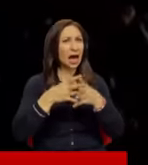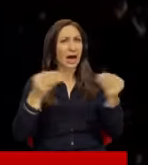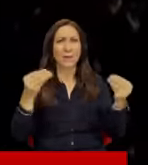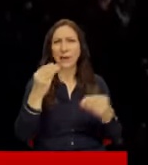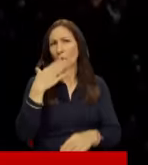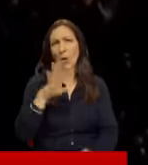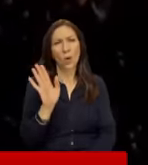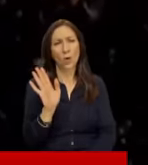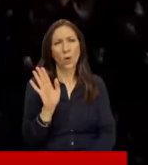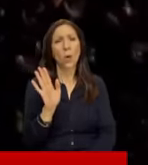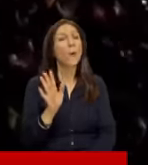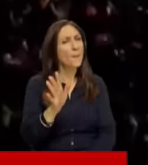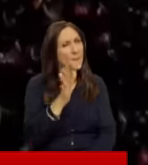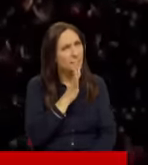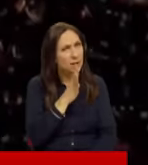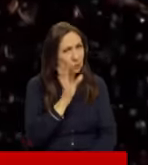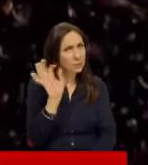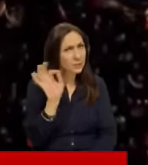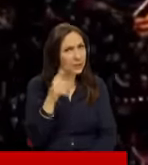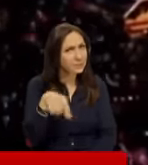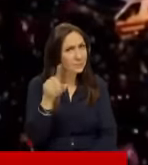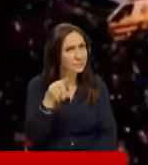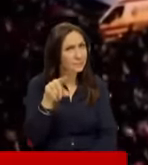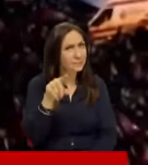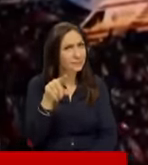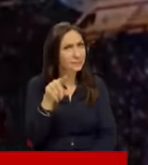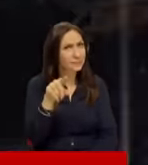kaybedeni yok. Biliyorsunuz değil mi?